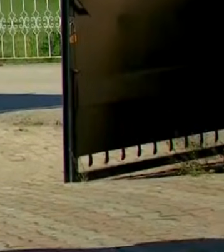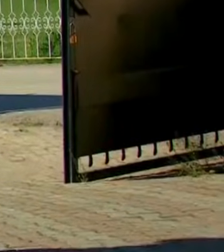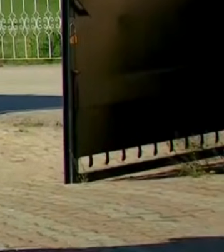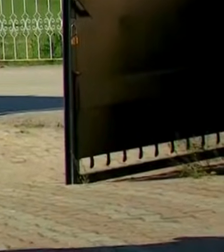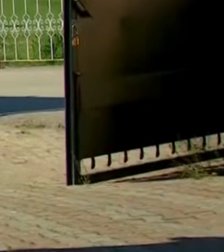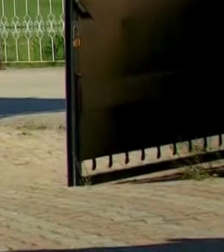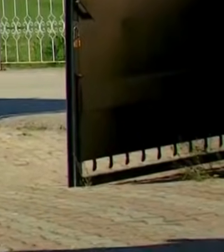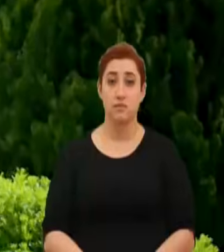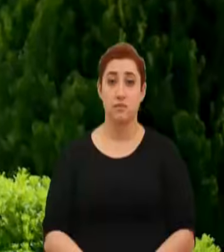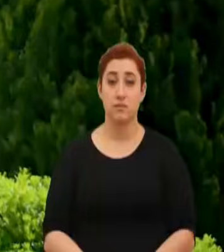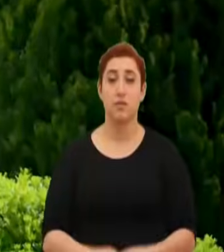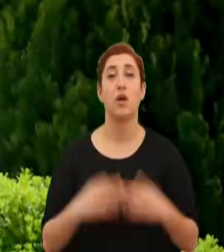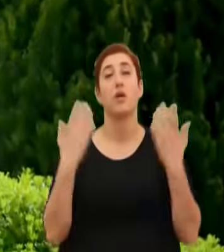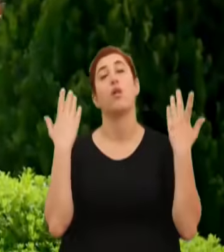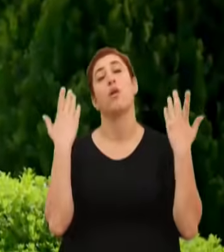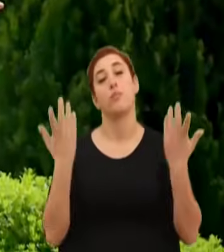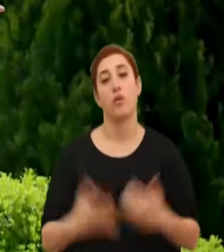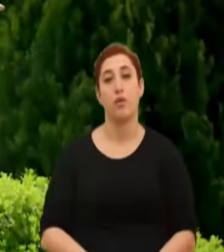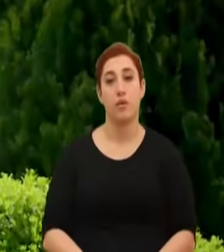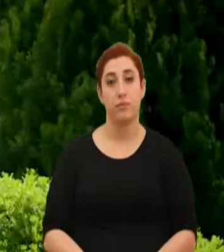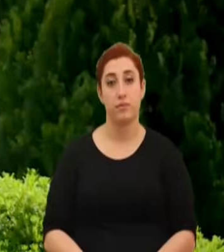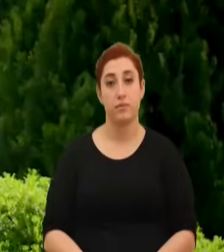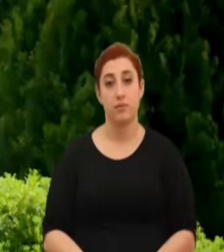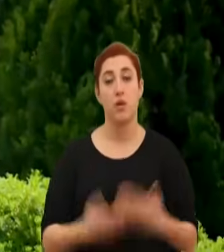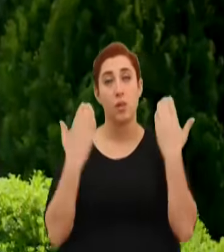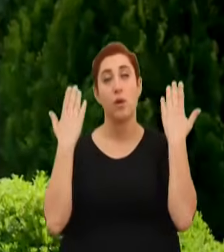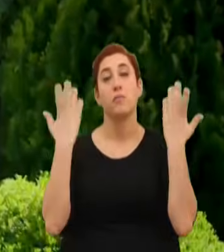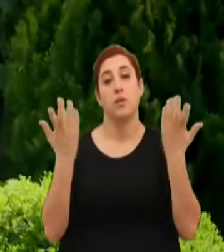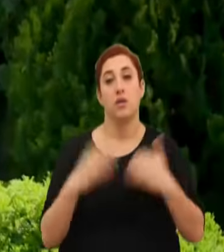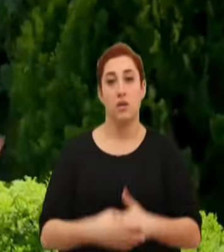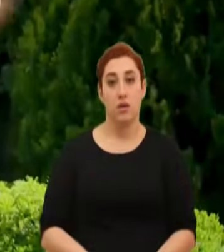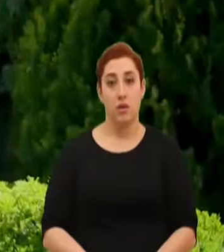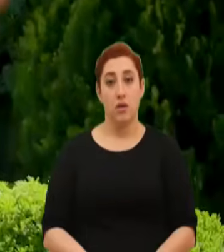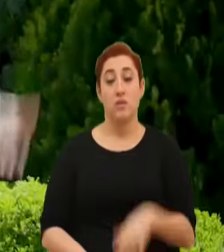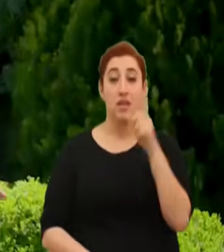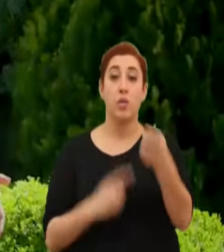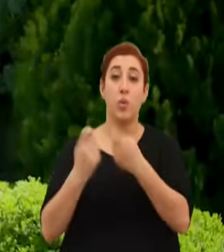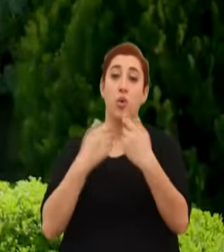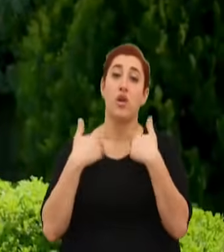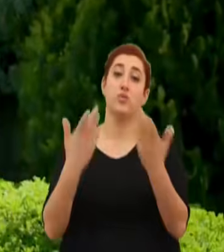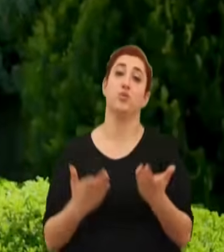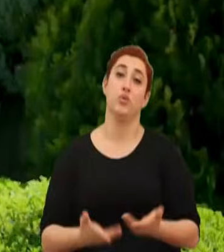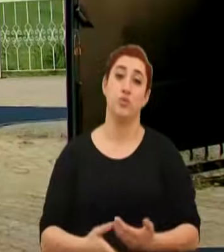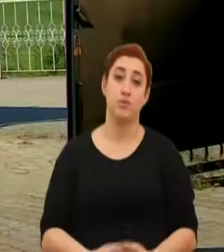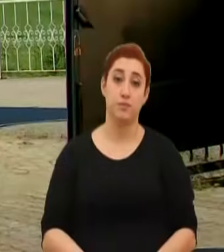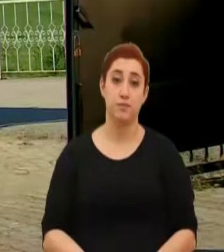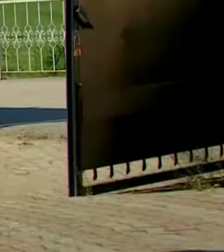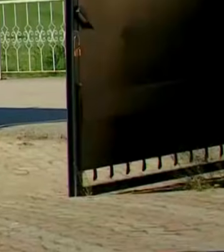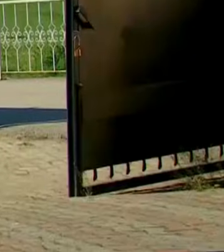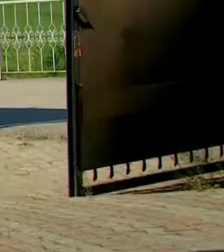dönüp Meryem'e baktı. Hay Allah'ım ya Rabbim ya. Allah'ım ya Rabbim ya. Of seninle uğraşıyorum ben ya bir de.